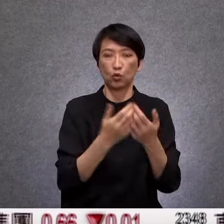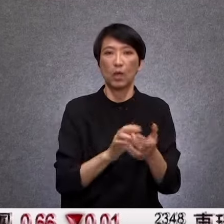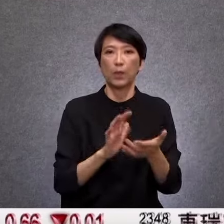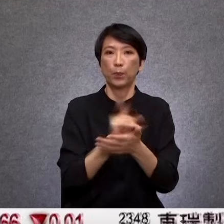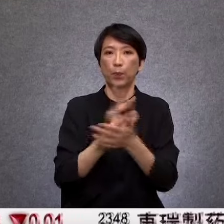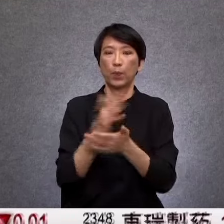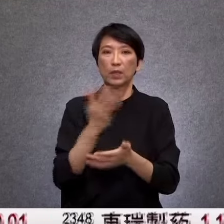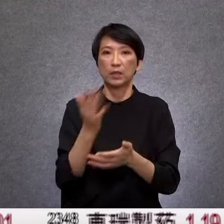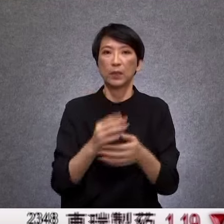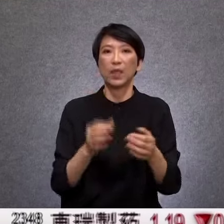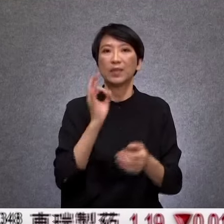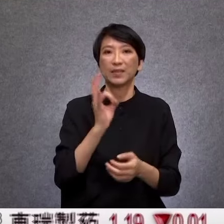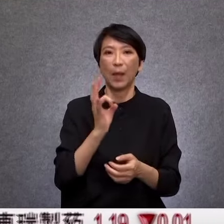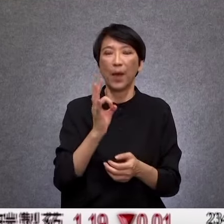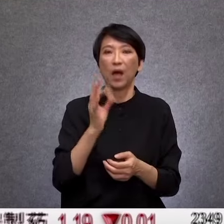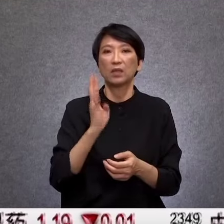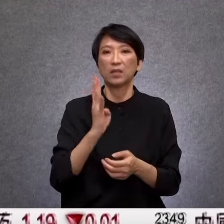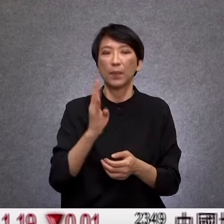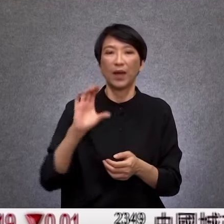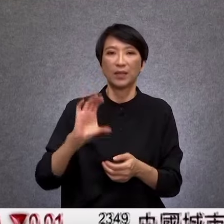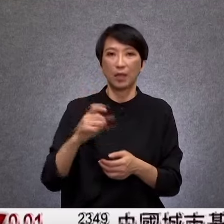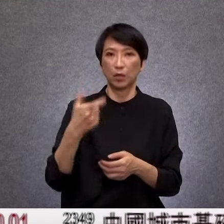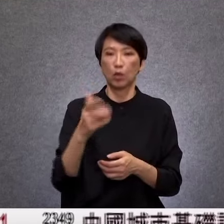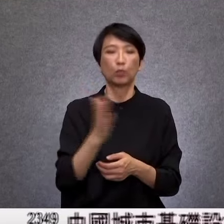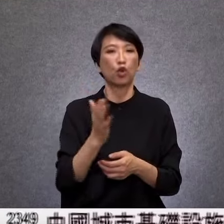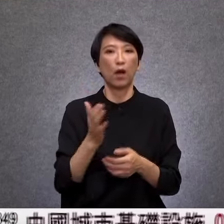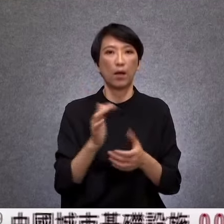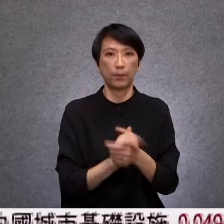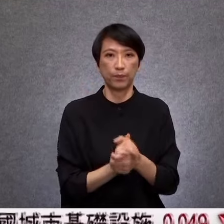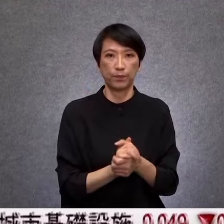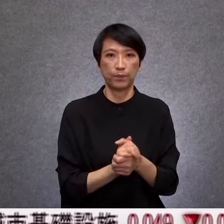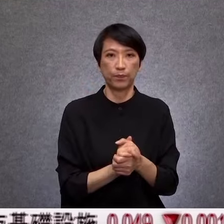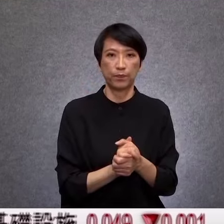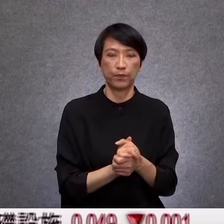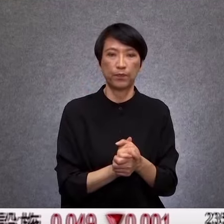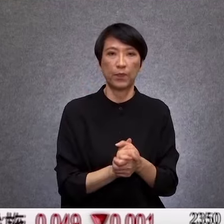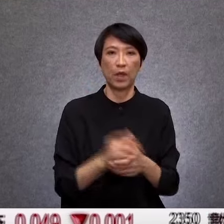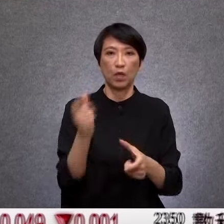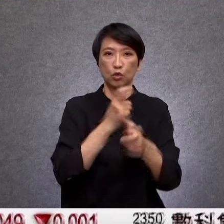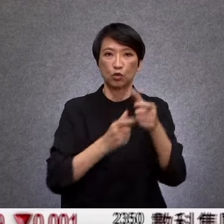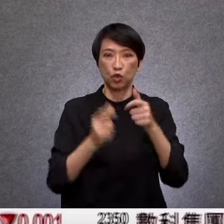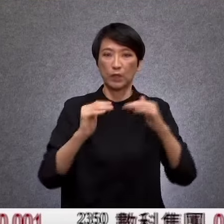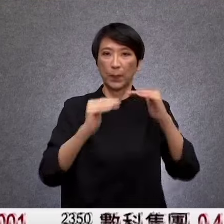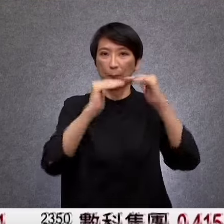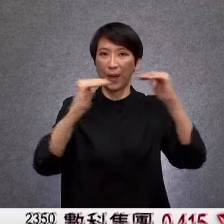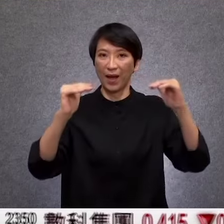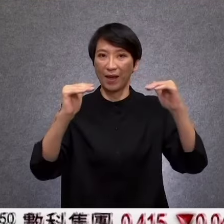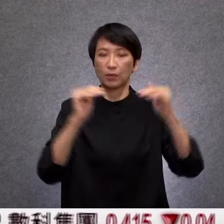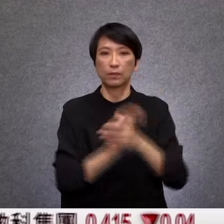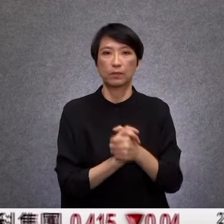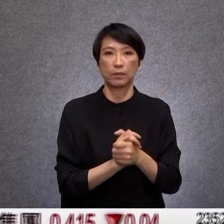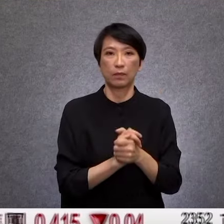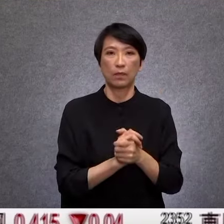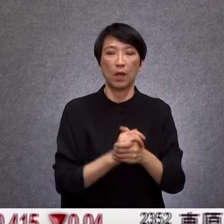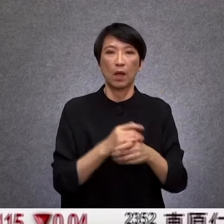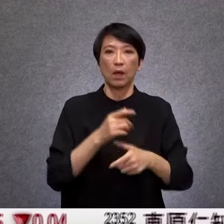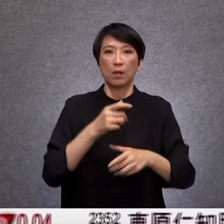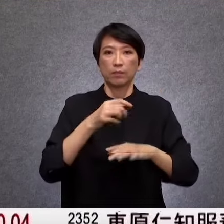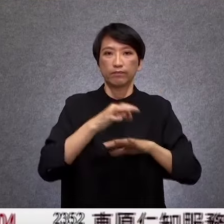我哋擺落去嘅數字咧都係每年大概300-400億到嘅啫。咁咧，我哋之所以能夠達到財